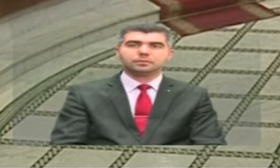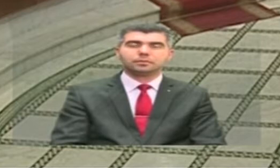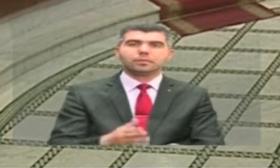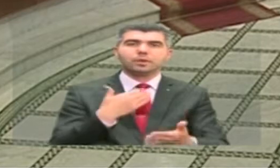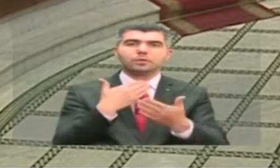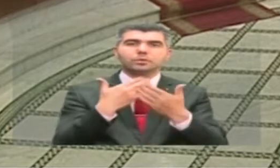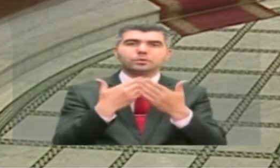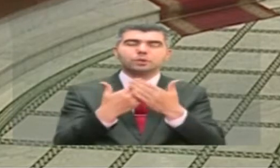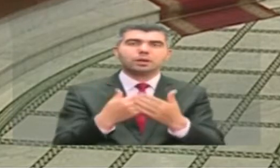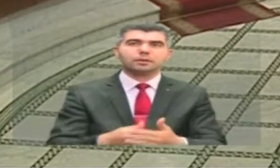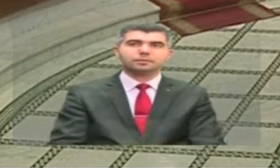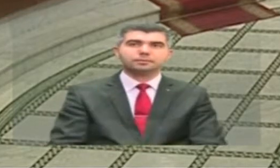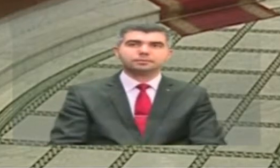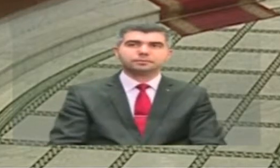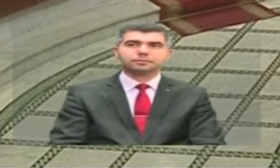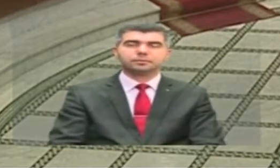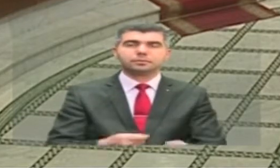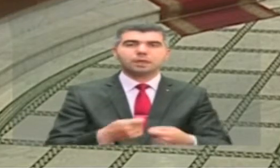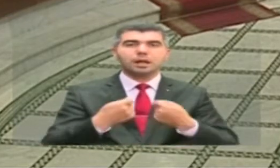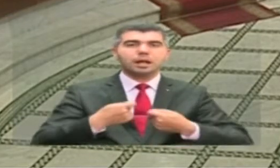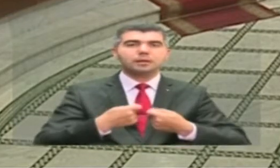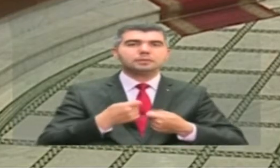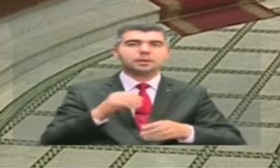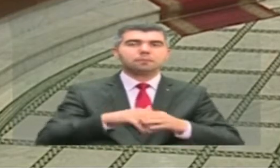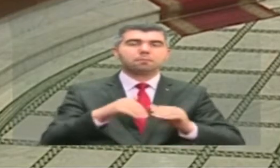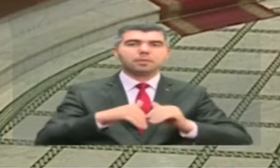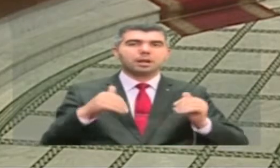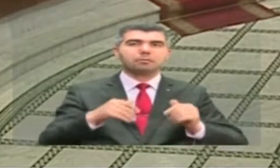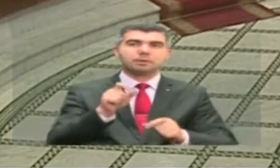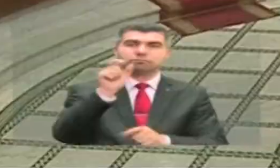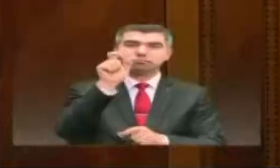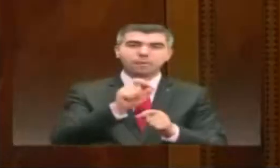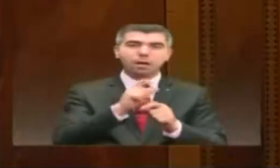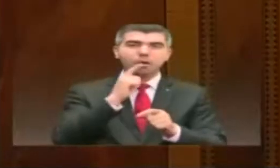شكرا جزيلا، شكرا السيد الرئيس، شكرا السيد النائب المحترم.